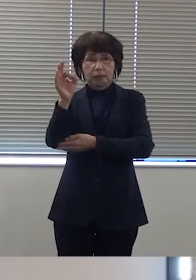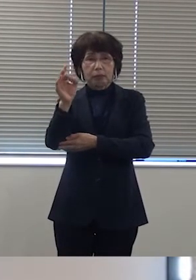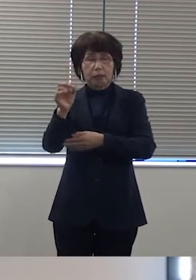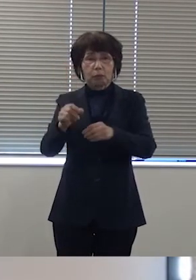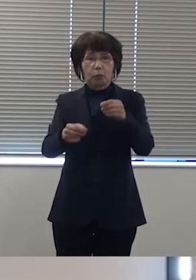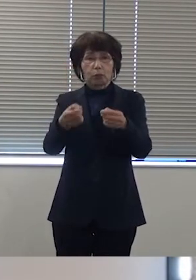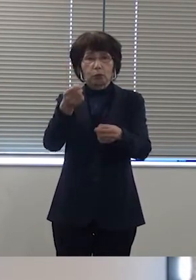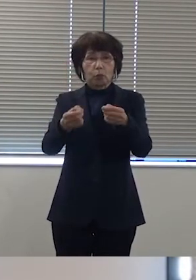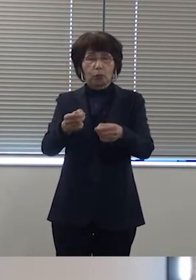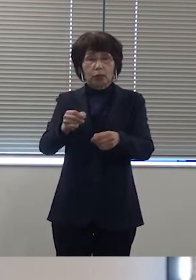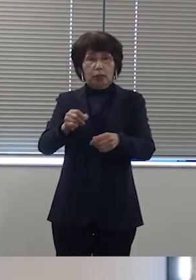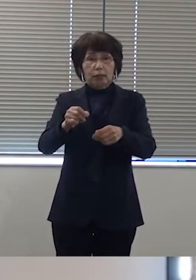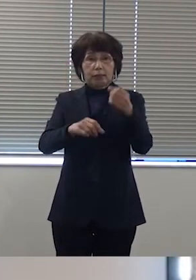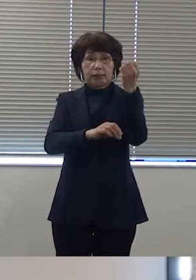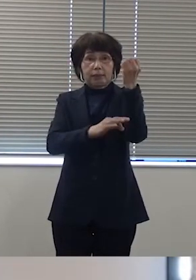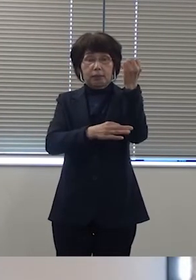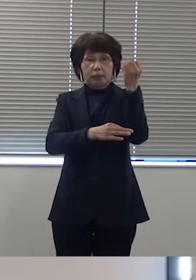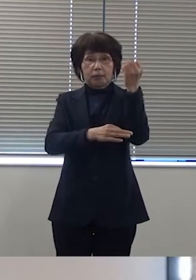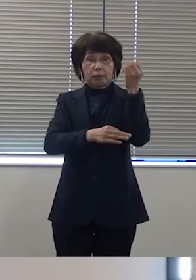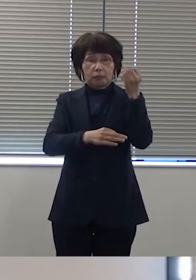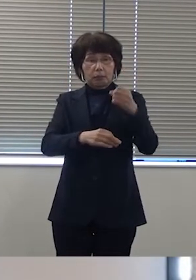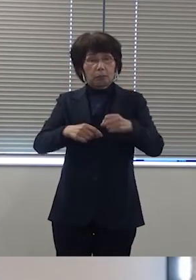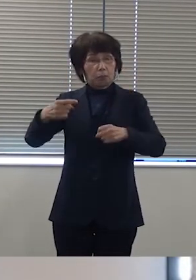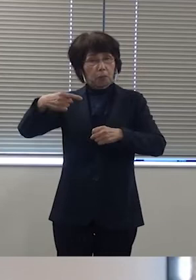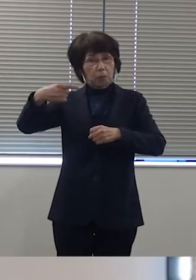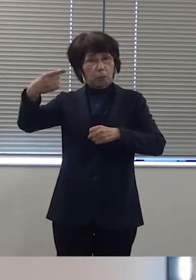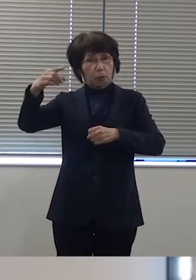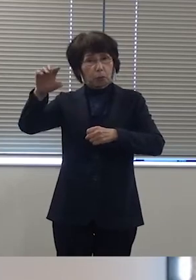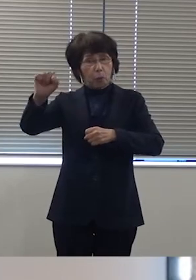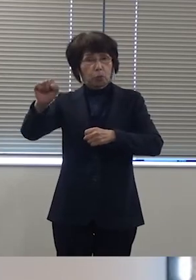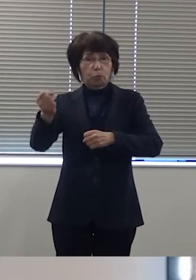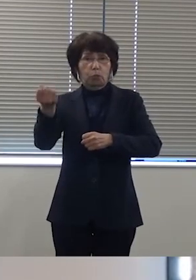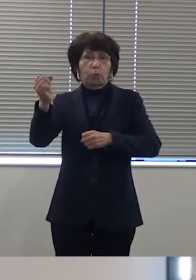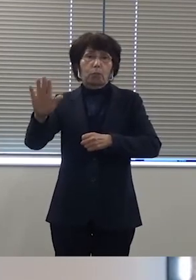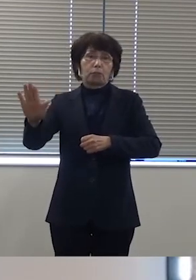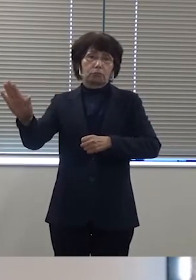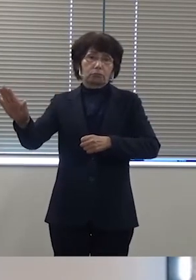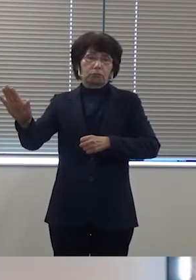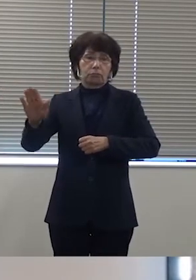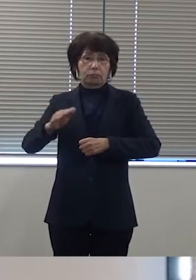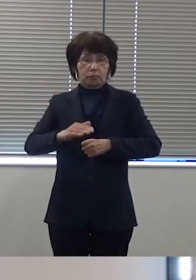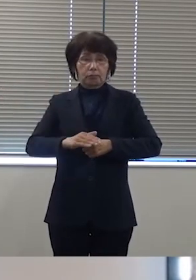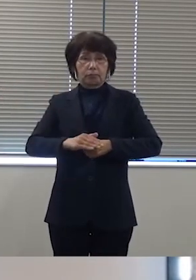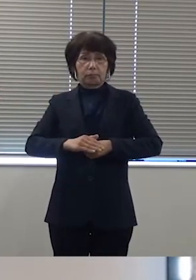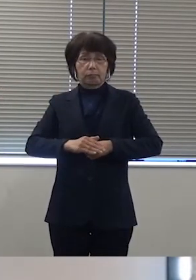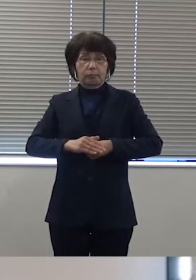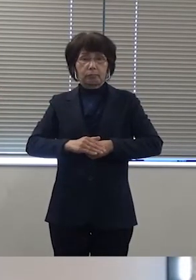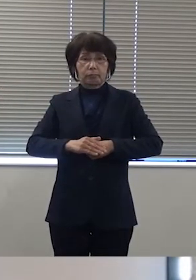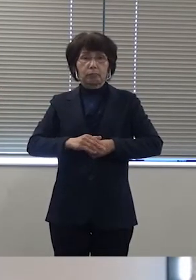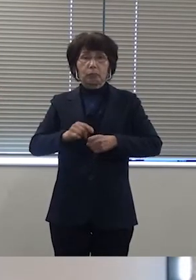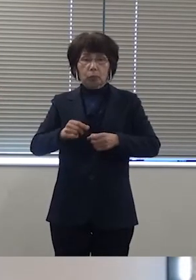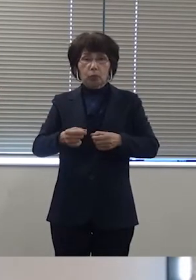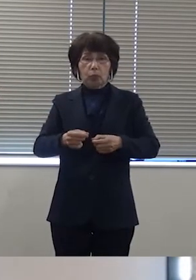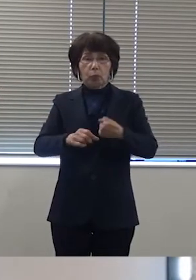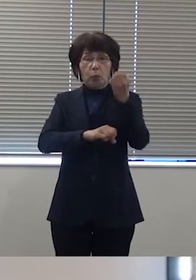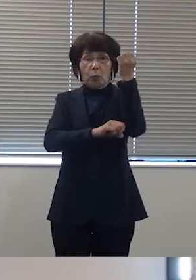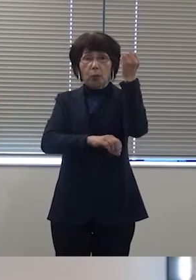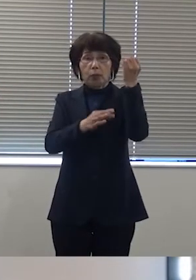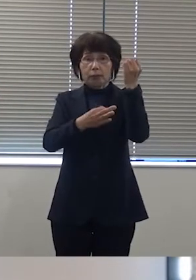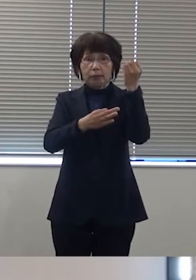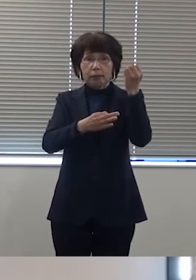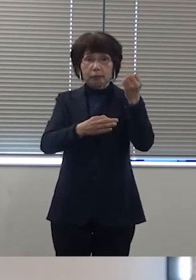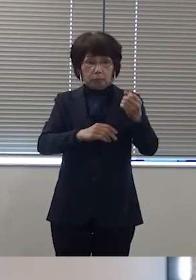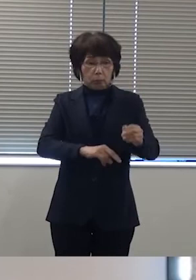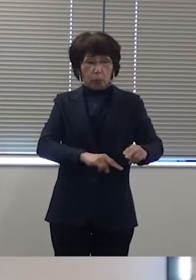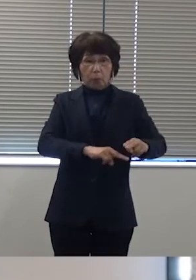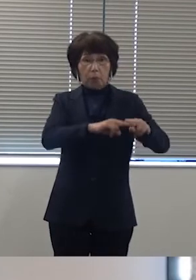基金そのものがストックが少ないというのも背景にあるので、まあ、ある意味あんまり綱渡りという言葉は使いたくないんですけ